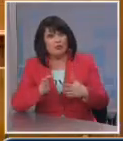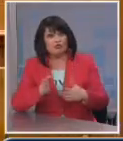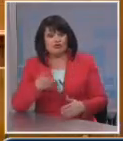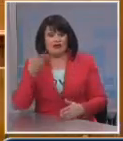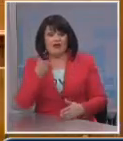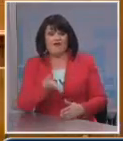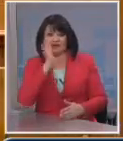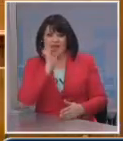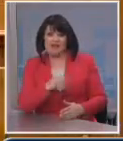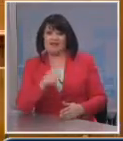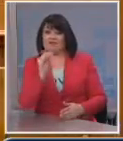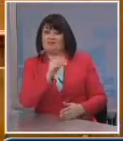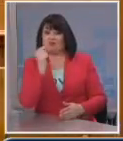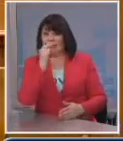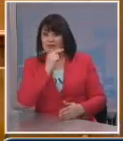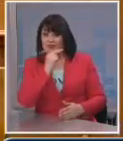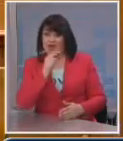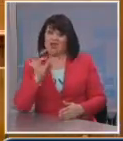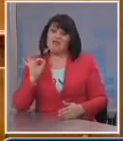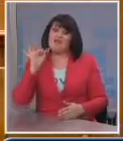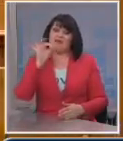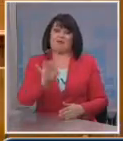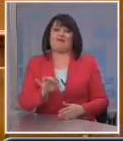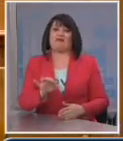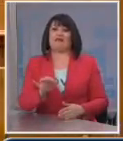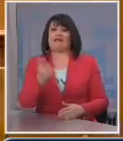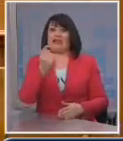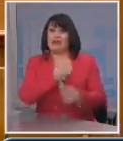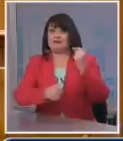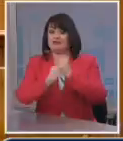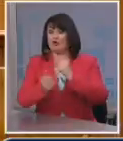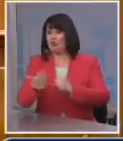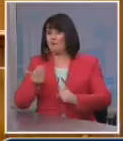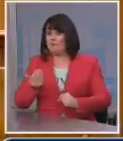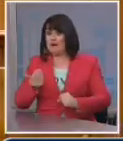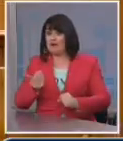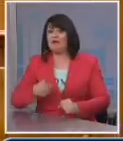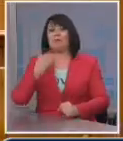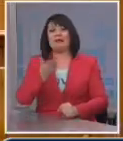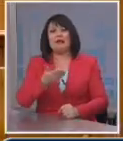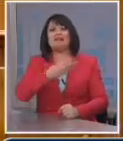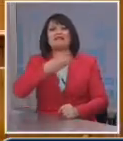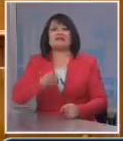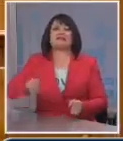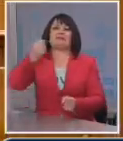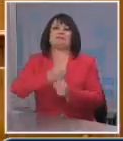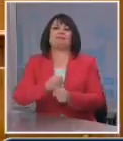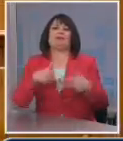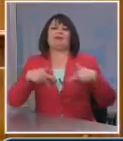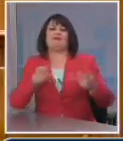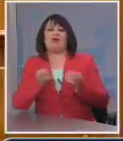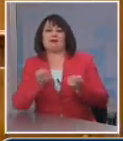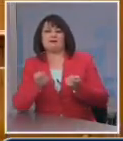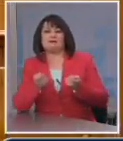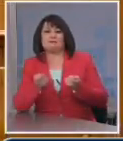αλήθεια, κύριε Τσίπρα. Εκεί ήμασταν πριν από 1,5 χρόνο και μετά έρθατε εσείς. Και έτσι,